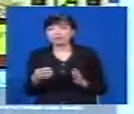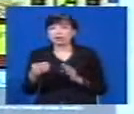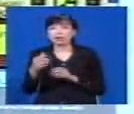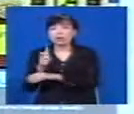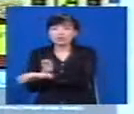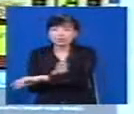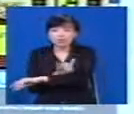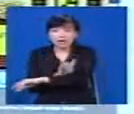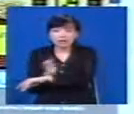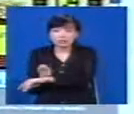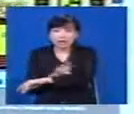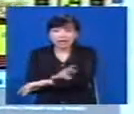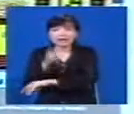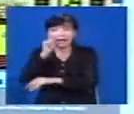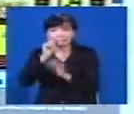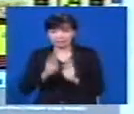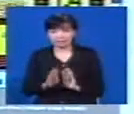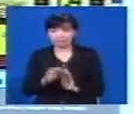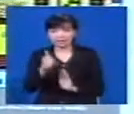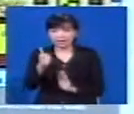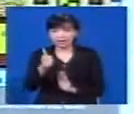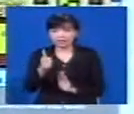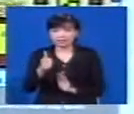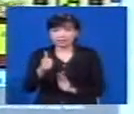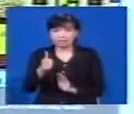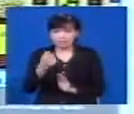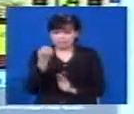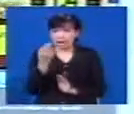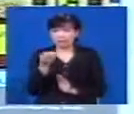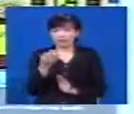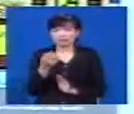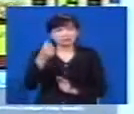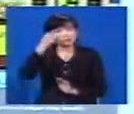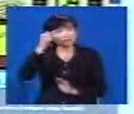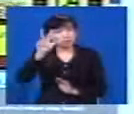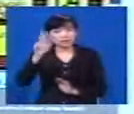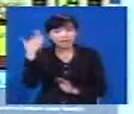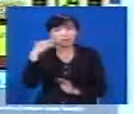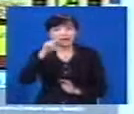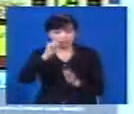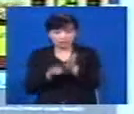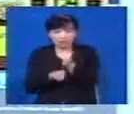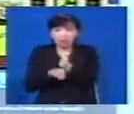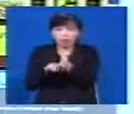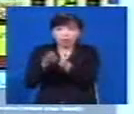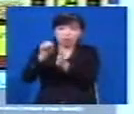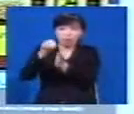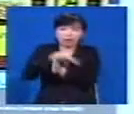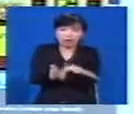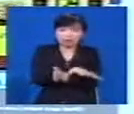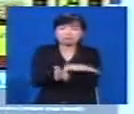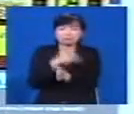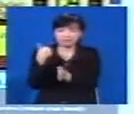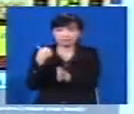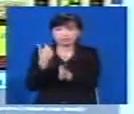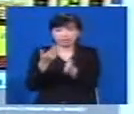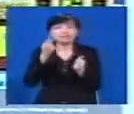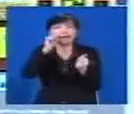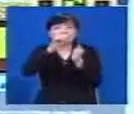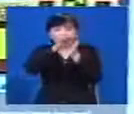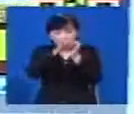ำน้ำ 1,155 เมื่อ 3-4 วันที่แล้วเมื่อสัปดาห์ที่แล้วเนี่ยน้ำเกินประมาณ 1,200-1,300 นะครับแต่ตอนนี้ลด